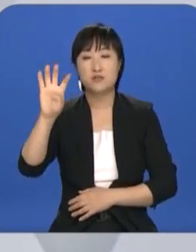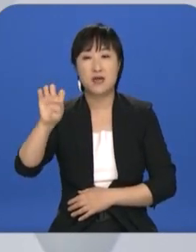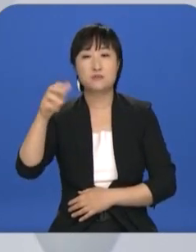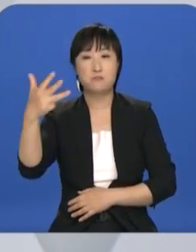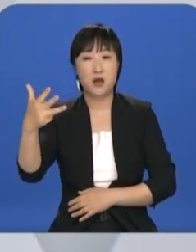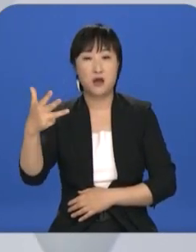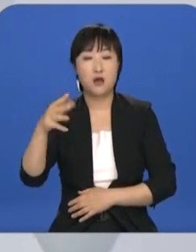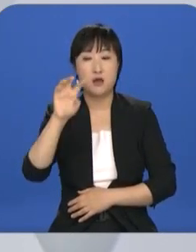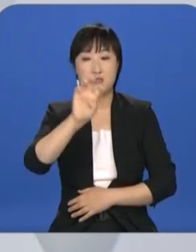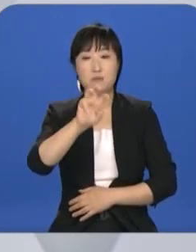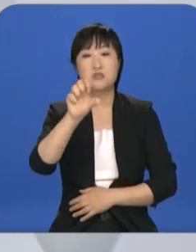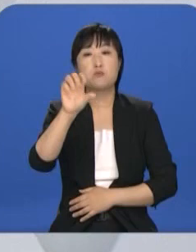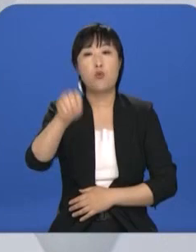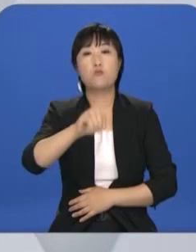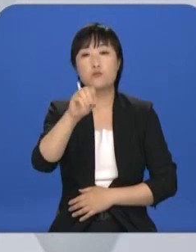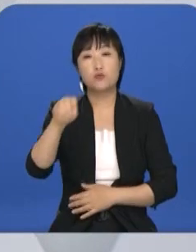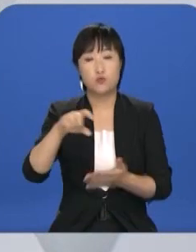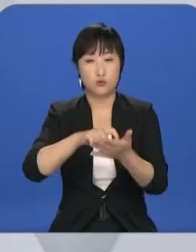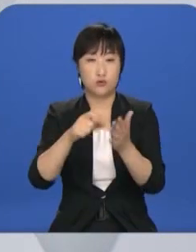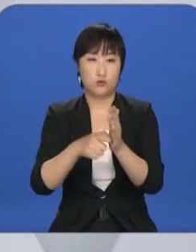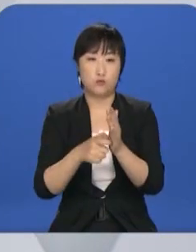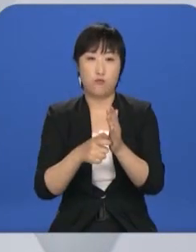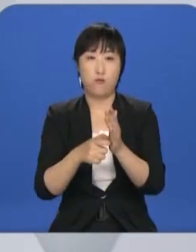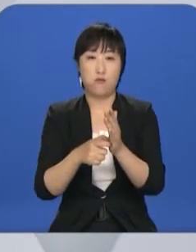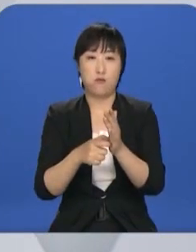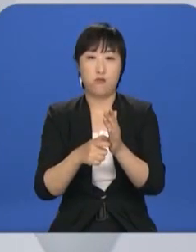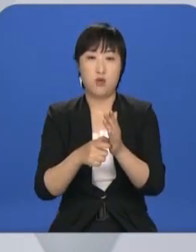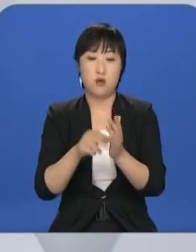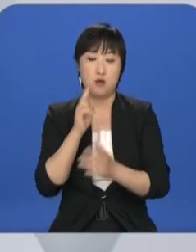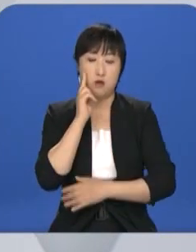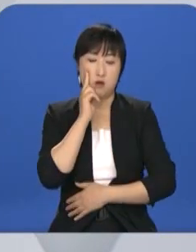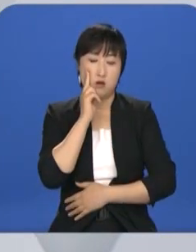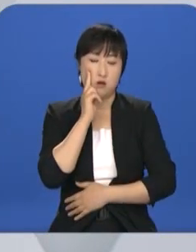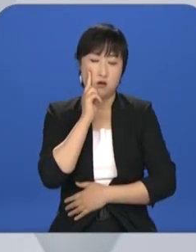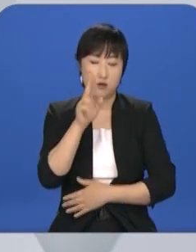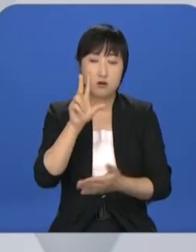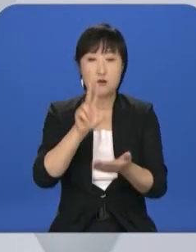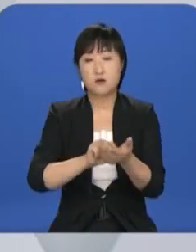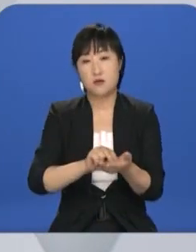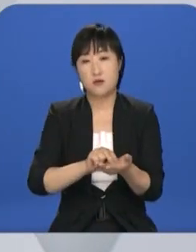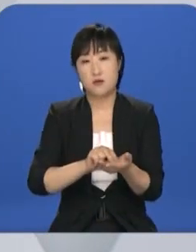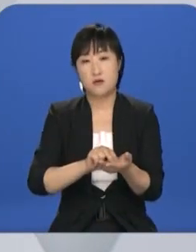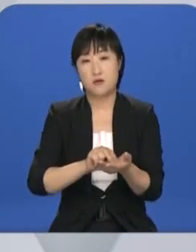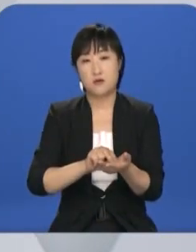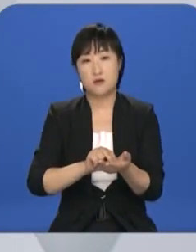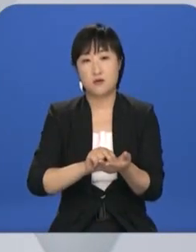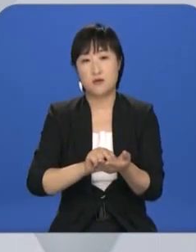10,482명입니다. 약 35%를 차지하고 있는데 참 심각한 문제죠.